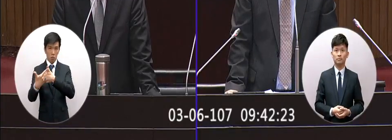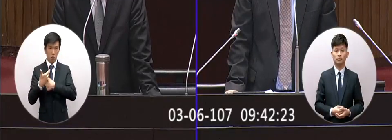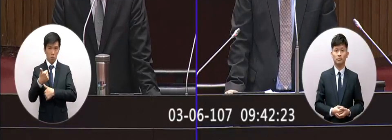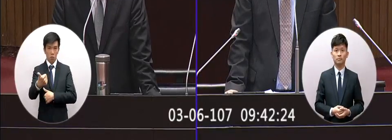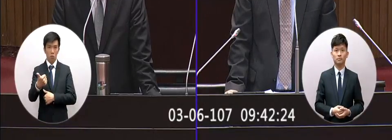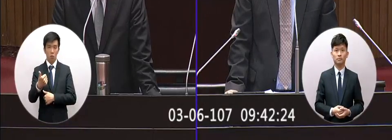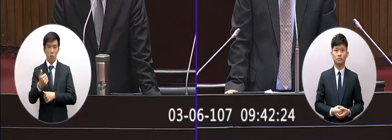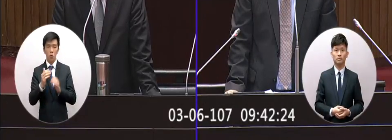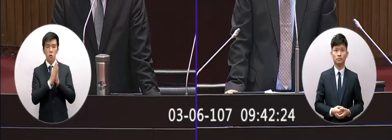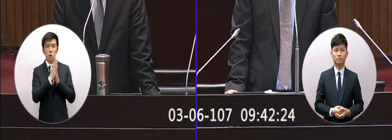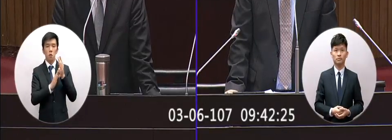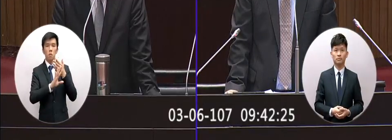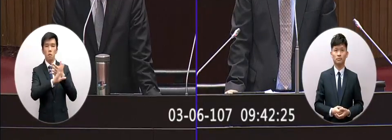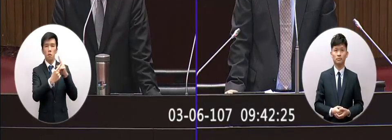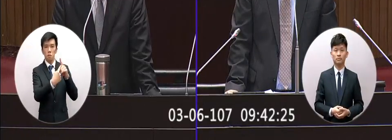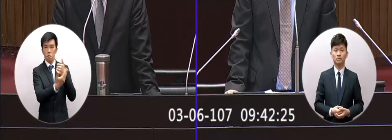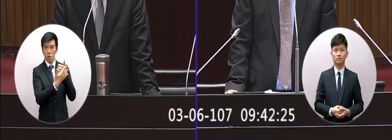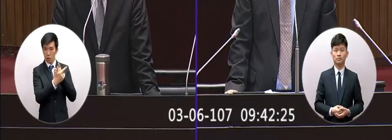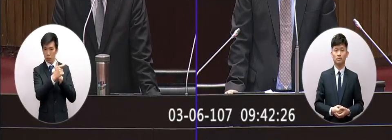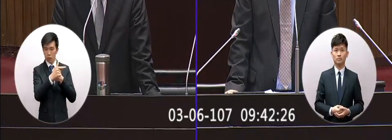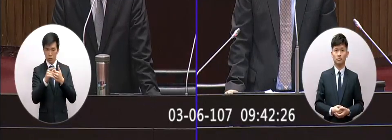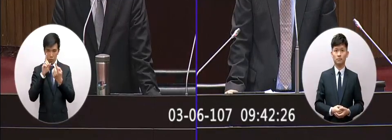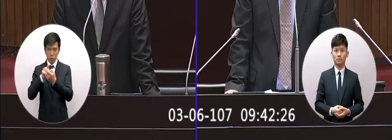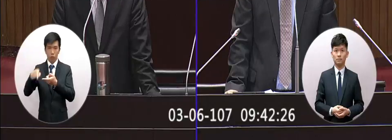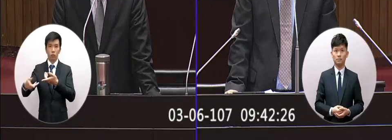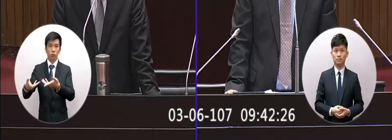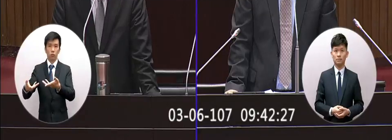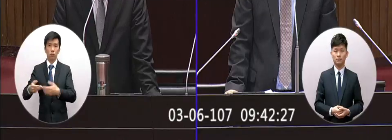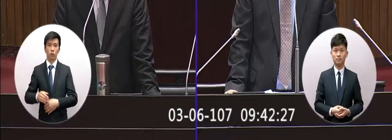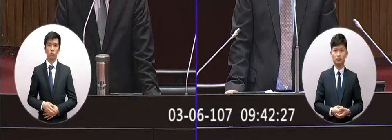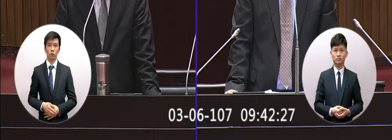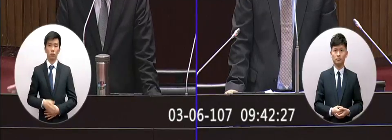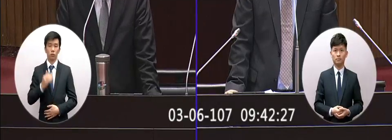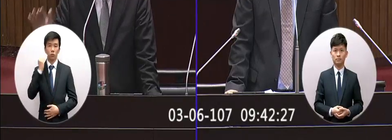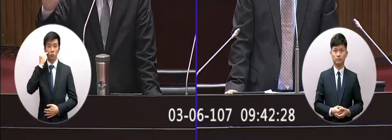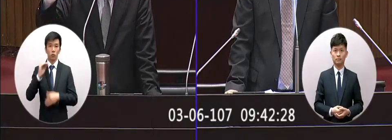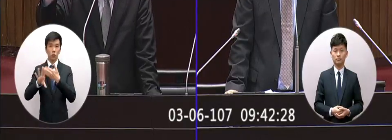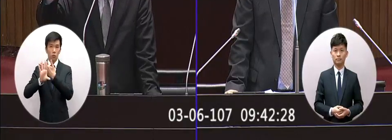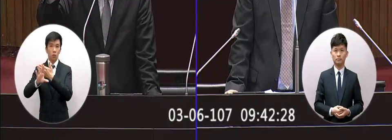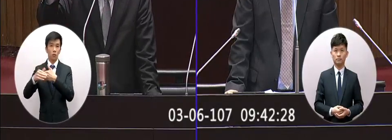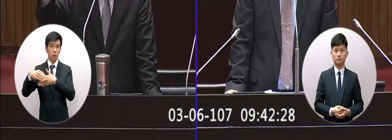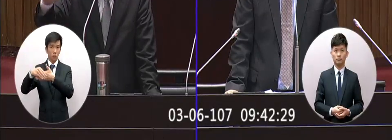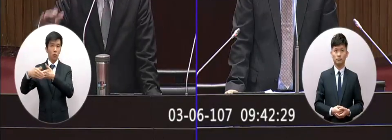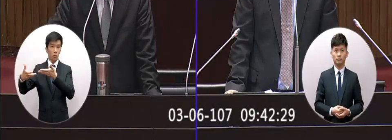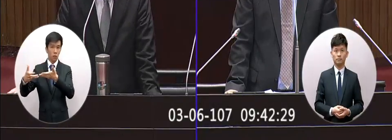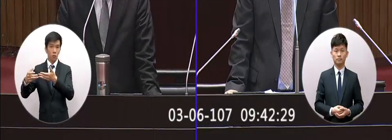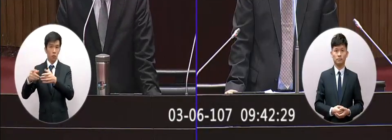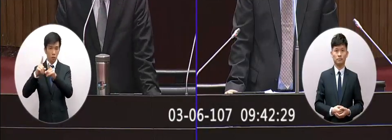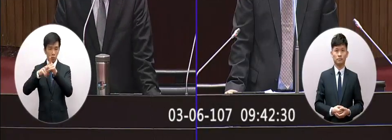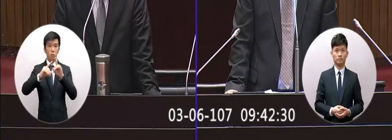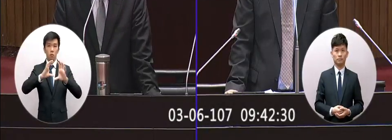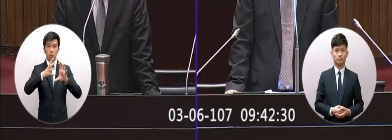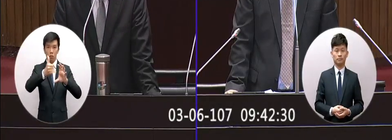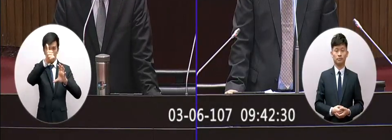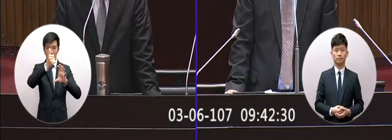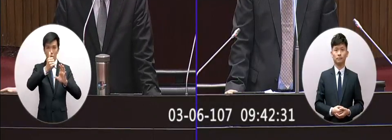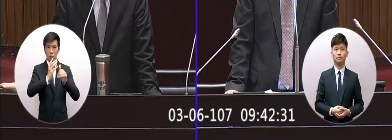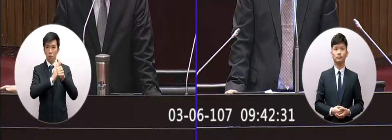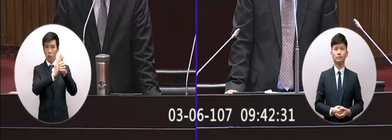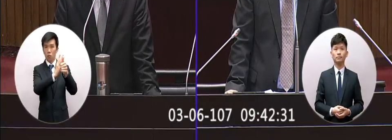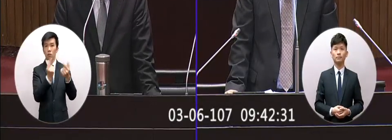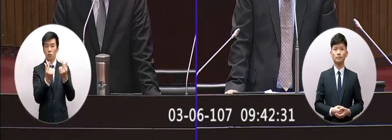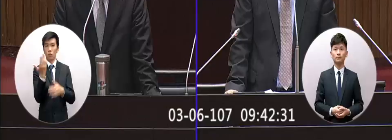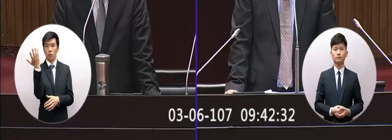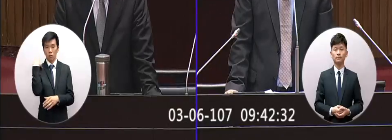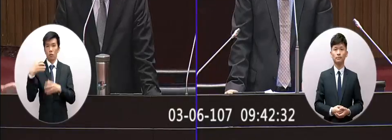们不求于人哈，而求于事。就外交的方面来看的话，哈，看看蔡英文总统的领导之下，哈，不管前任的李部长